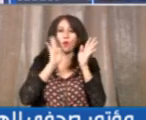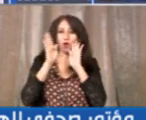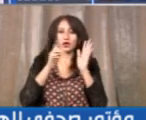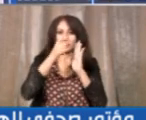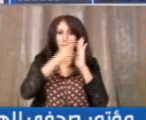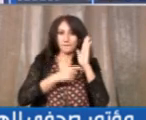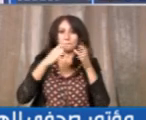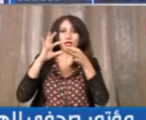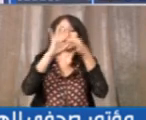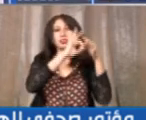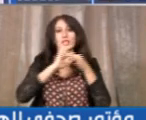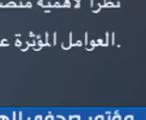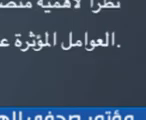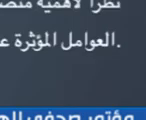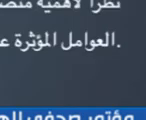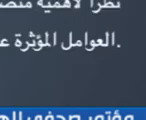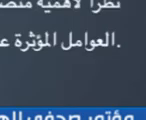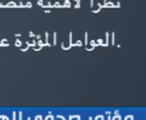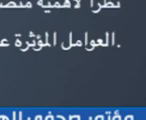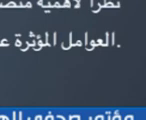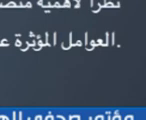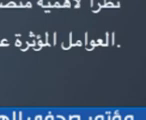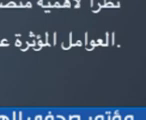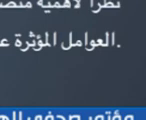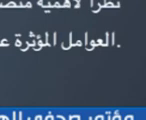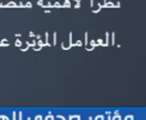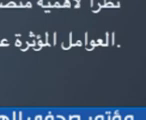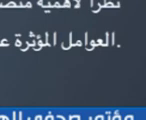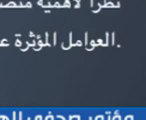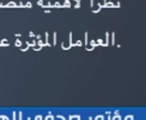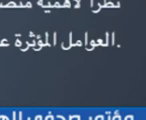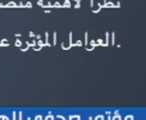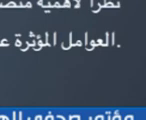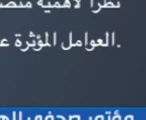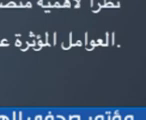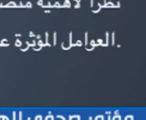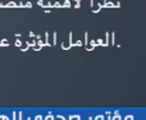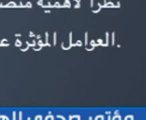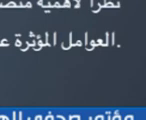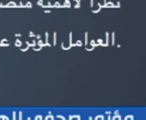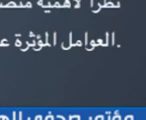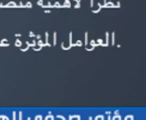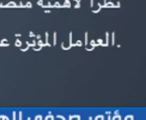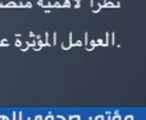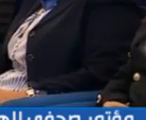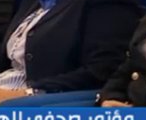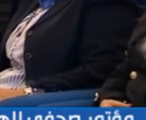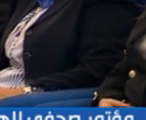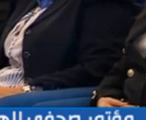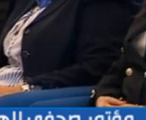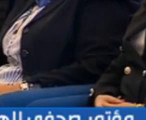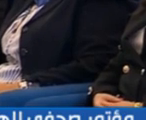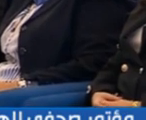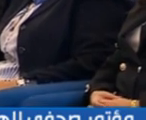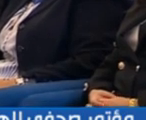منصه تواصل اجتماعي فعاله ومهمه تم تفعيلها بالفعل وتم التعاقد مع جهه تختص